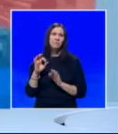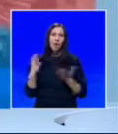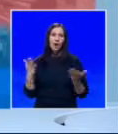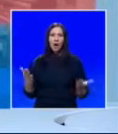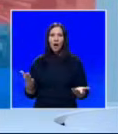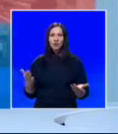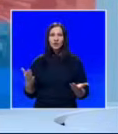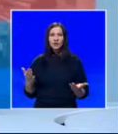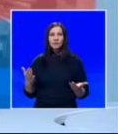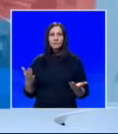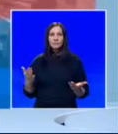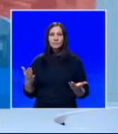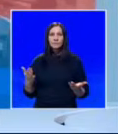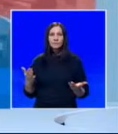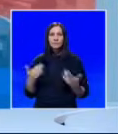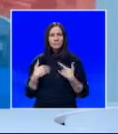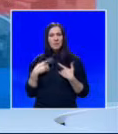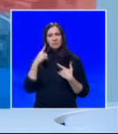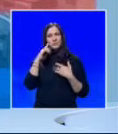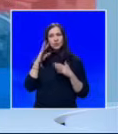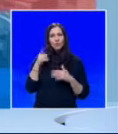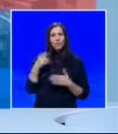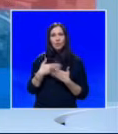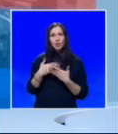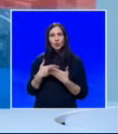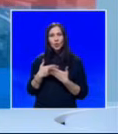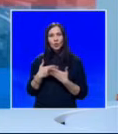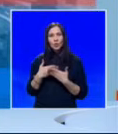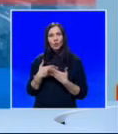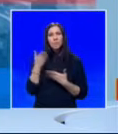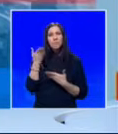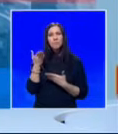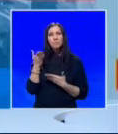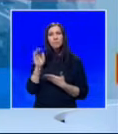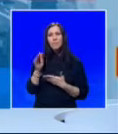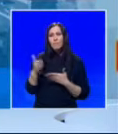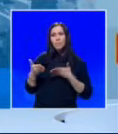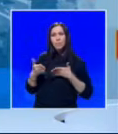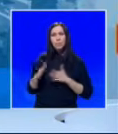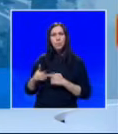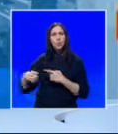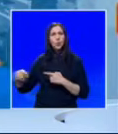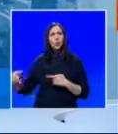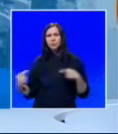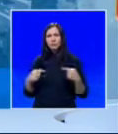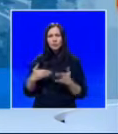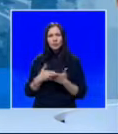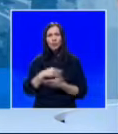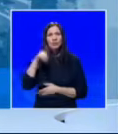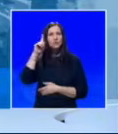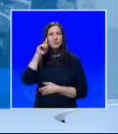че на мен ми се струва, че това по-скоро би породило някакви спорове, защото не мисля, че всичките